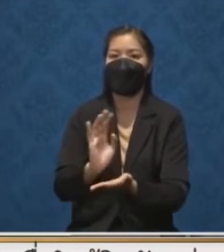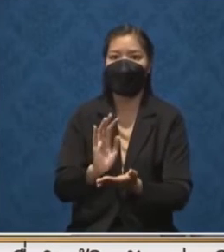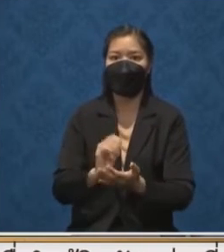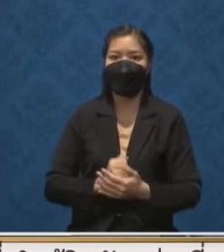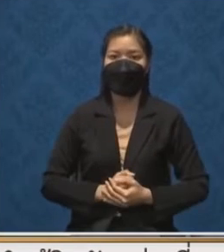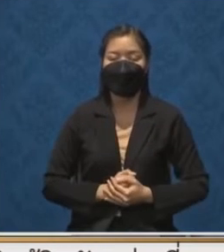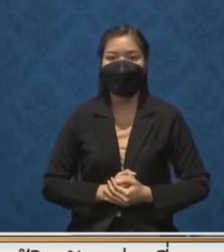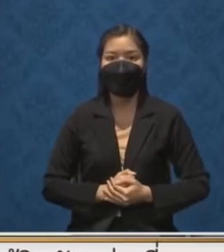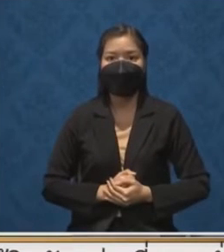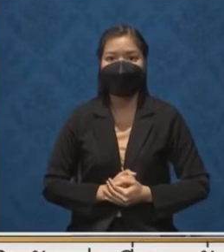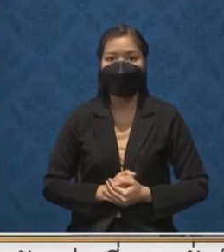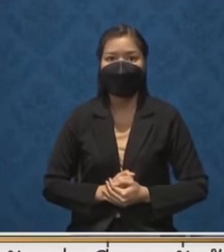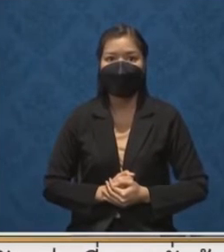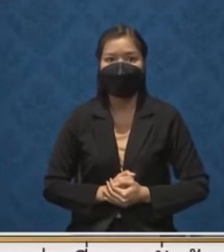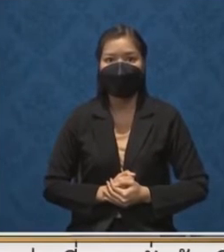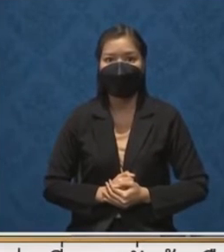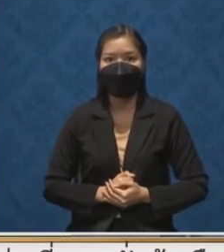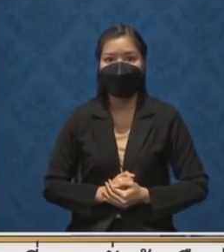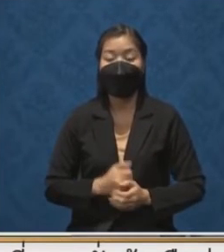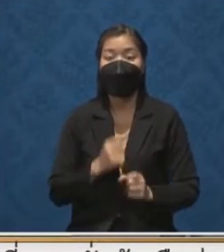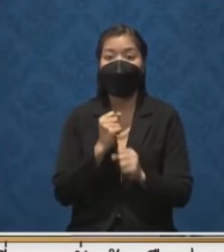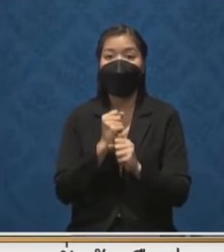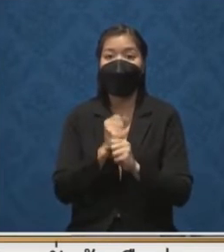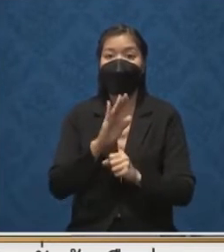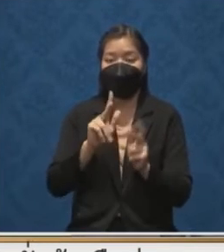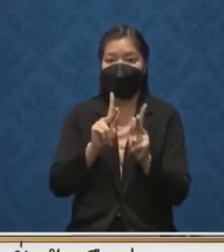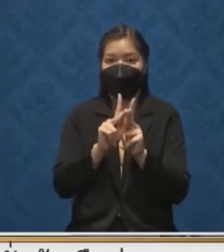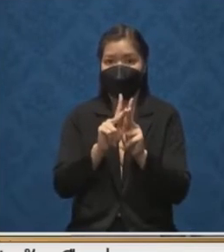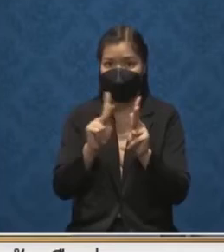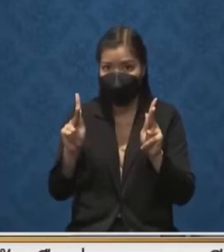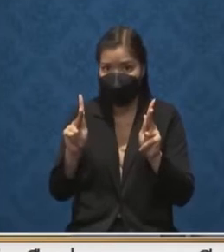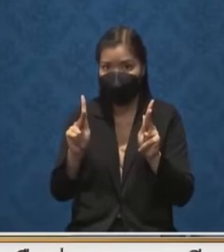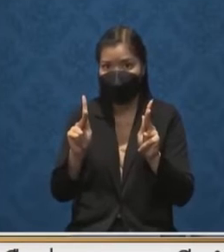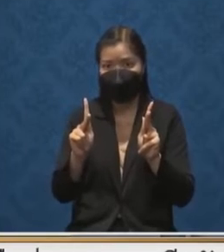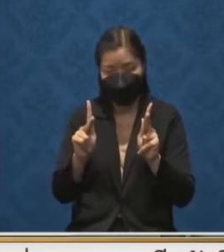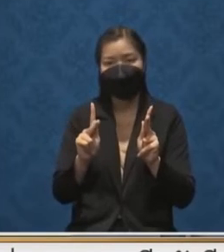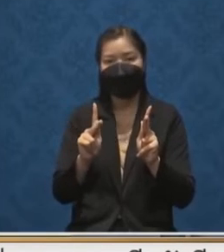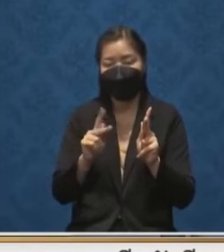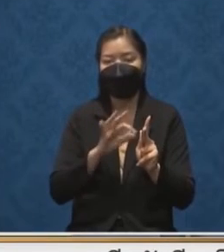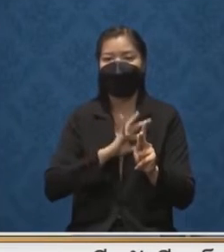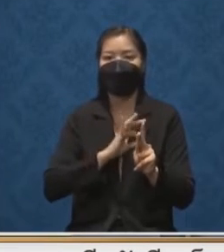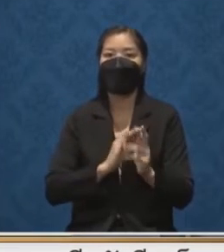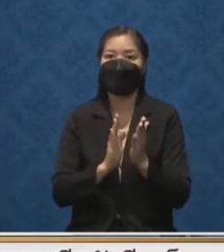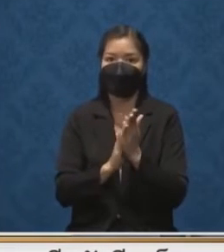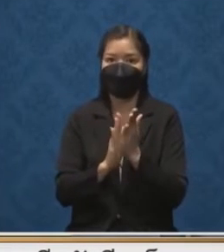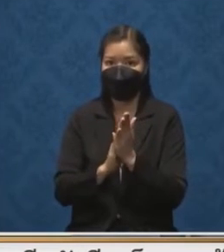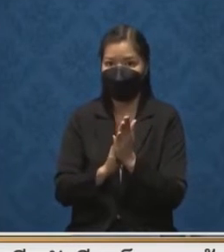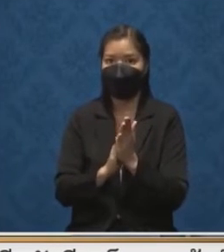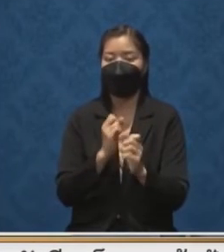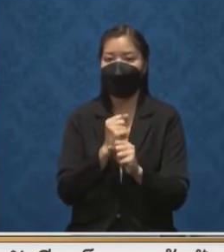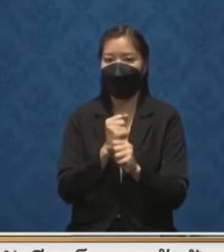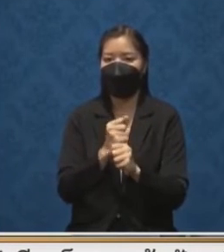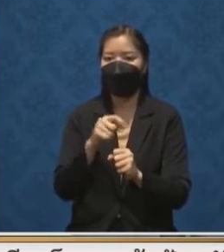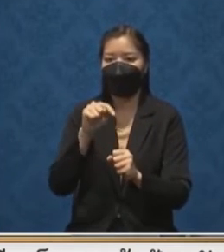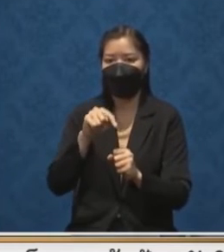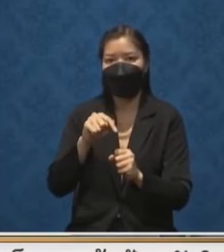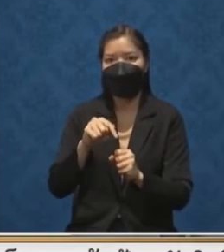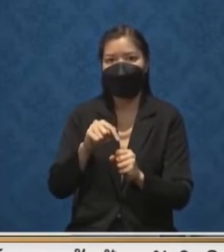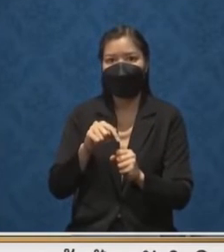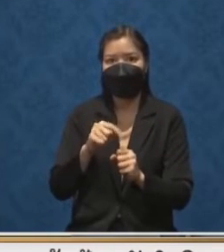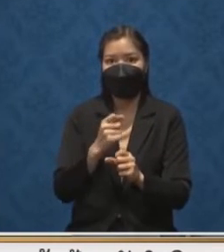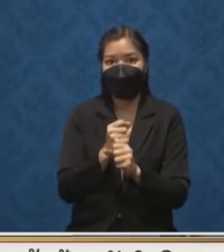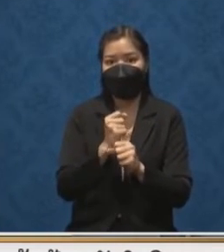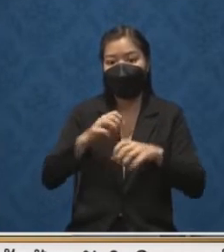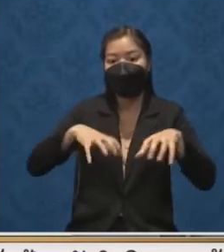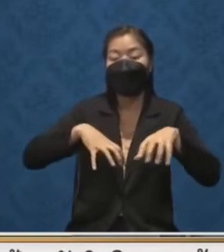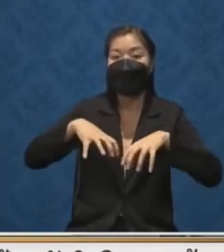ำหรับการทำงานของกรรมาธิการครับก็ขอชื่นชมครับในการทำงานครั้งนี้โดยเฉพาะยิ่งท่านกล้าหาญที่จะจัดสรรงบประมาณลงไ